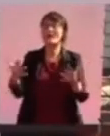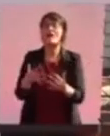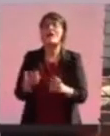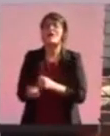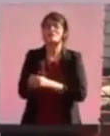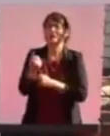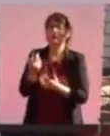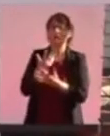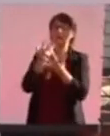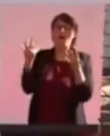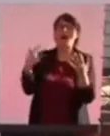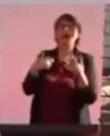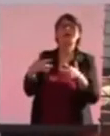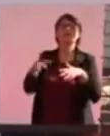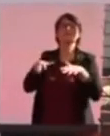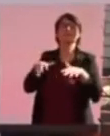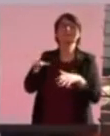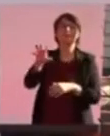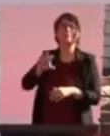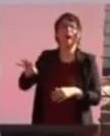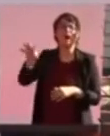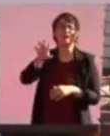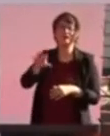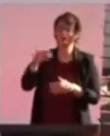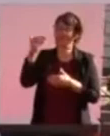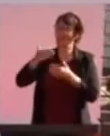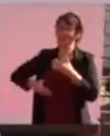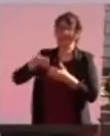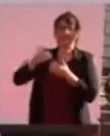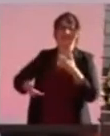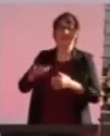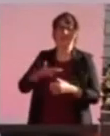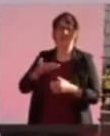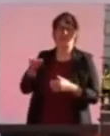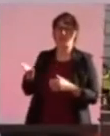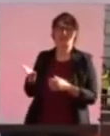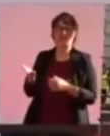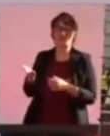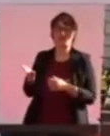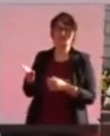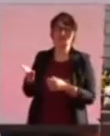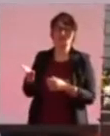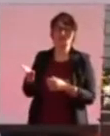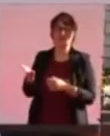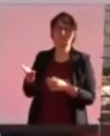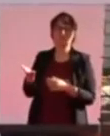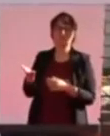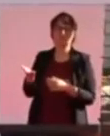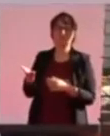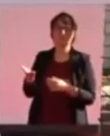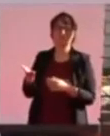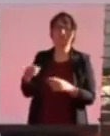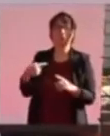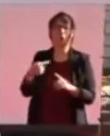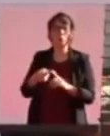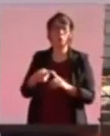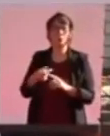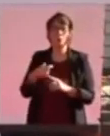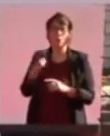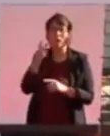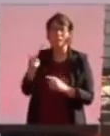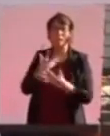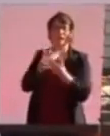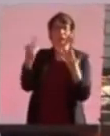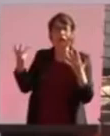regionale era insopportabili davvero insopportabili testimonianze tra una regione ad un'altra in sanità